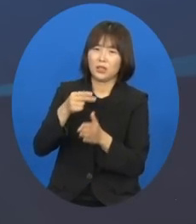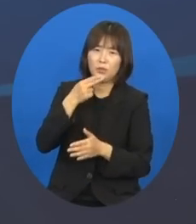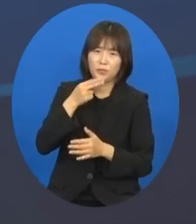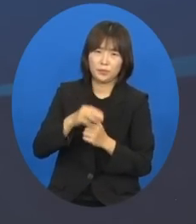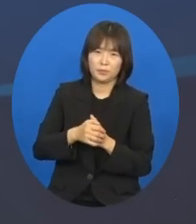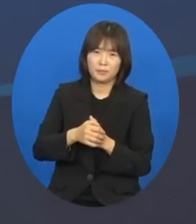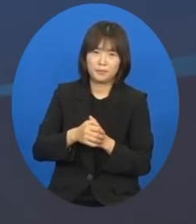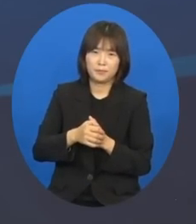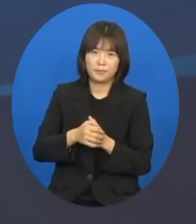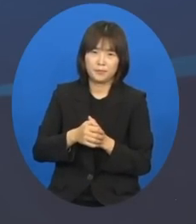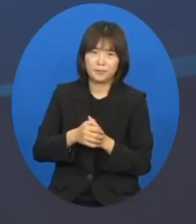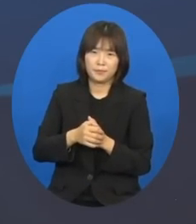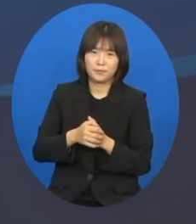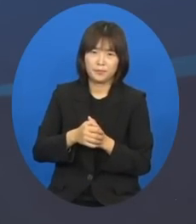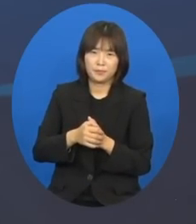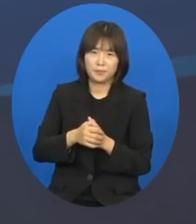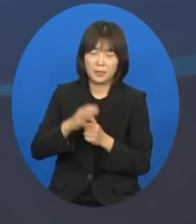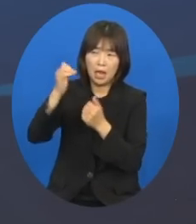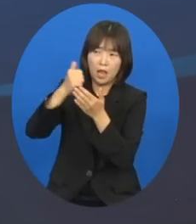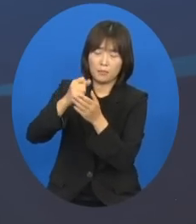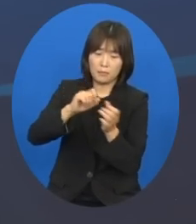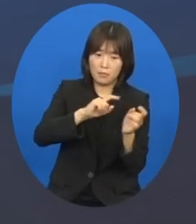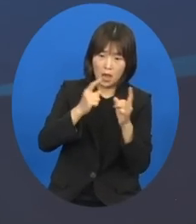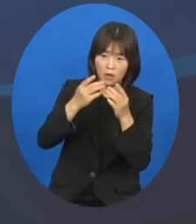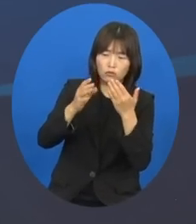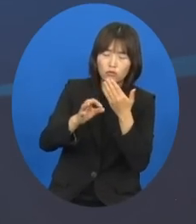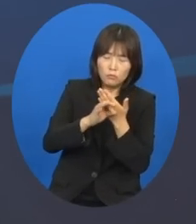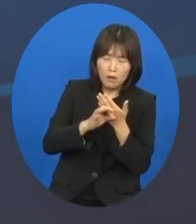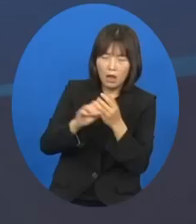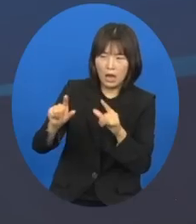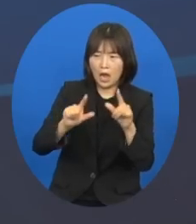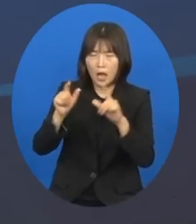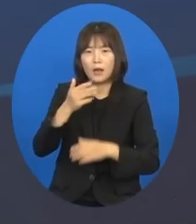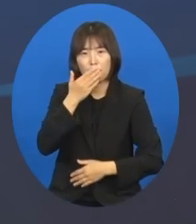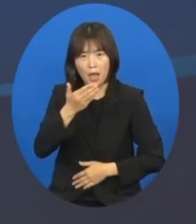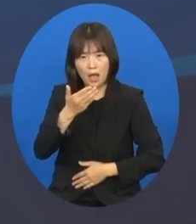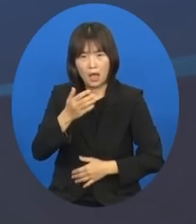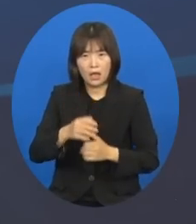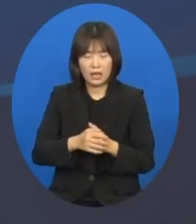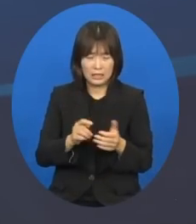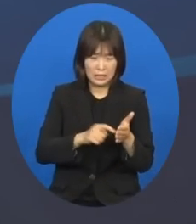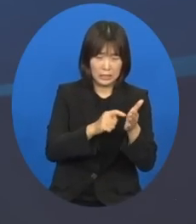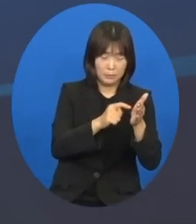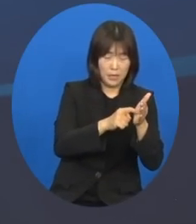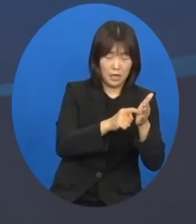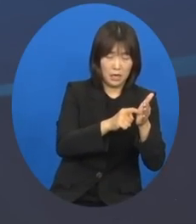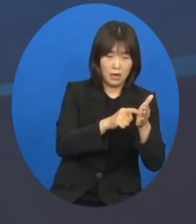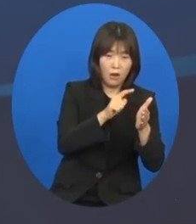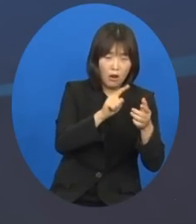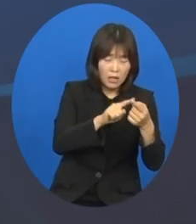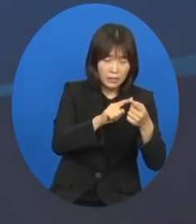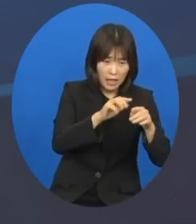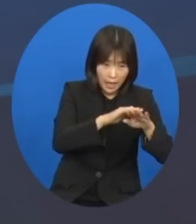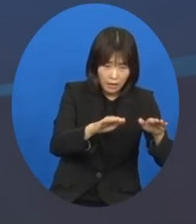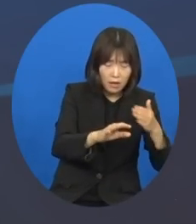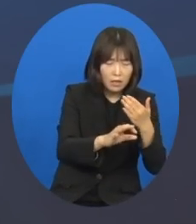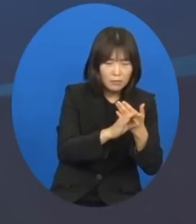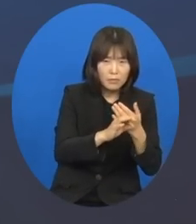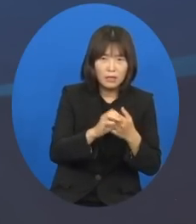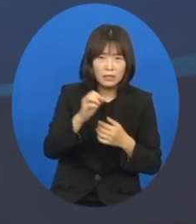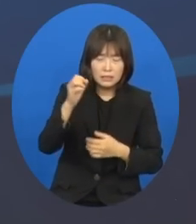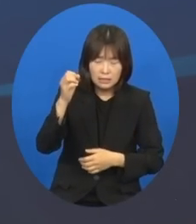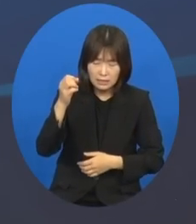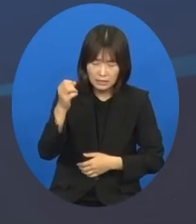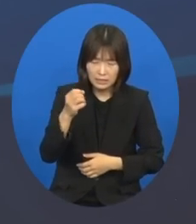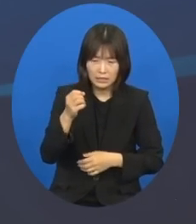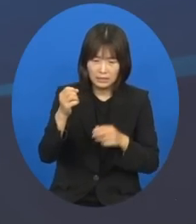살려주면 그렇게 살면 되는 것이고 급한 불 끄고 나면 이제는 다시는 그런 일 반복 안